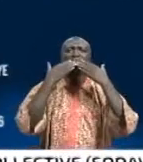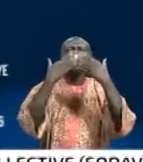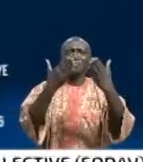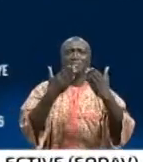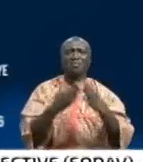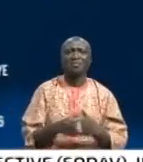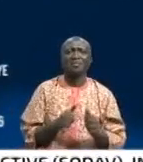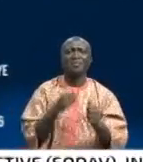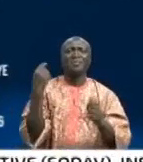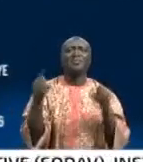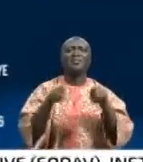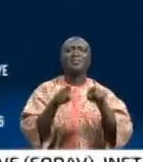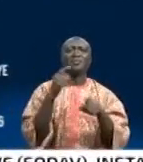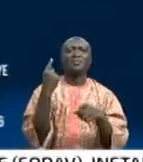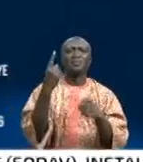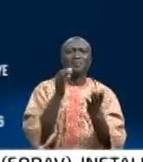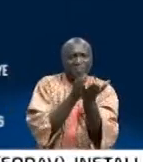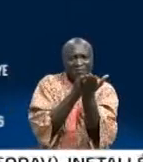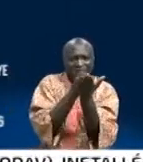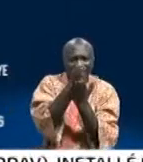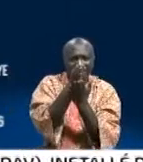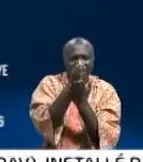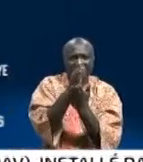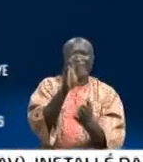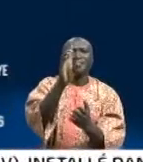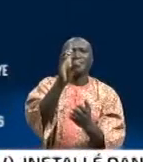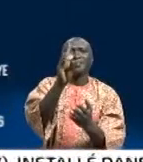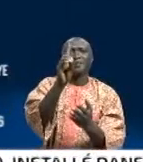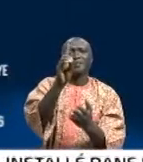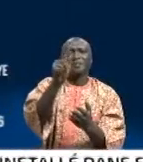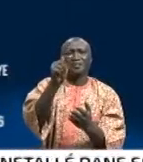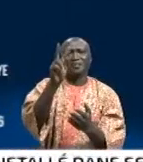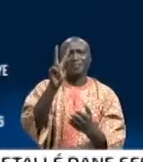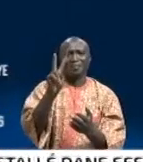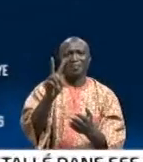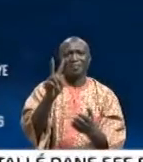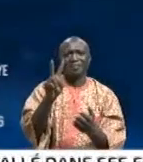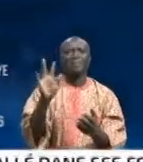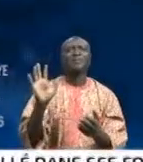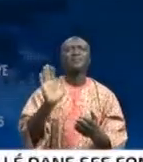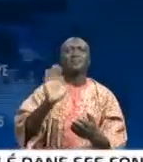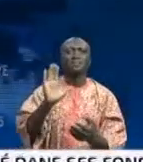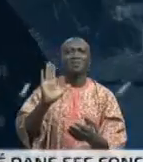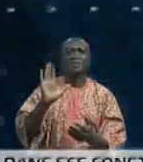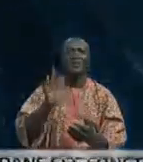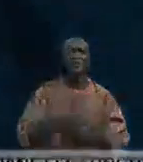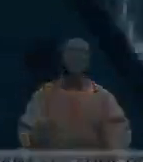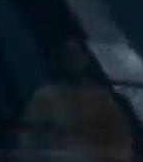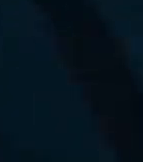merci comme toujours pour votre fidélité à la DTV à très bonne suite des programmes en notre compagnie au revoir